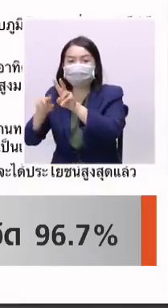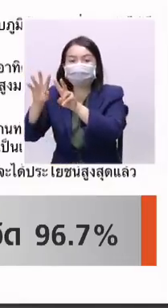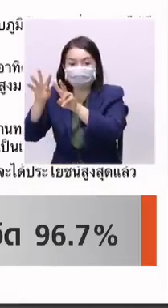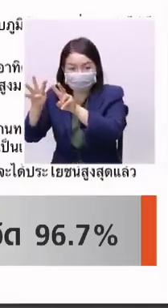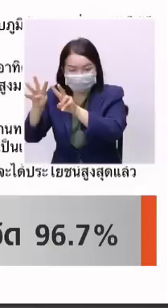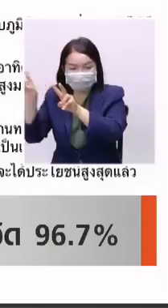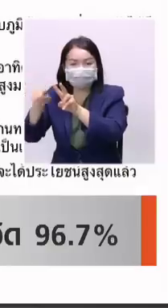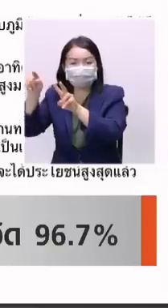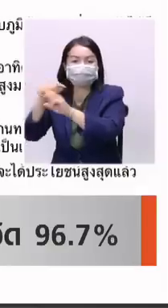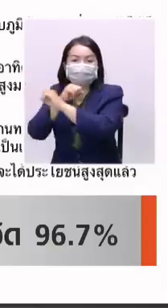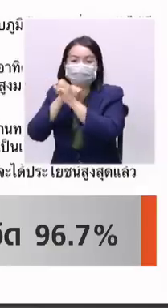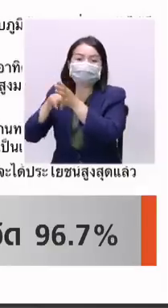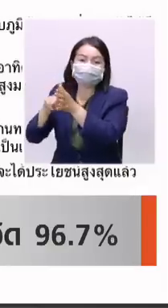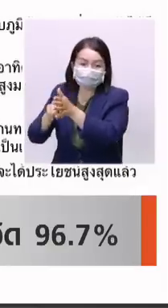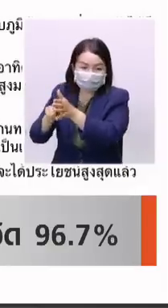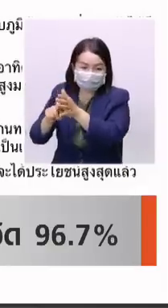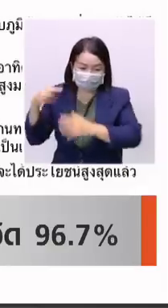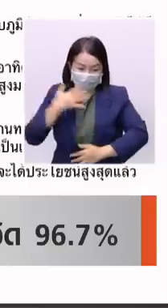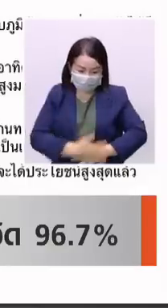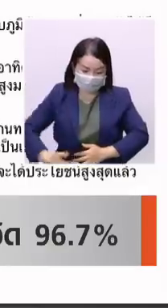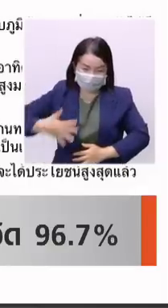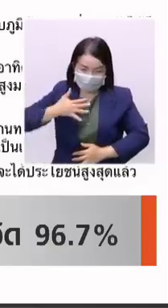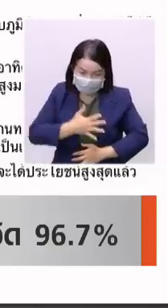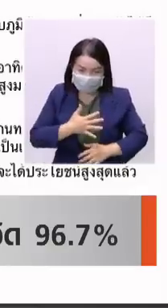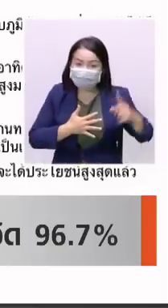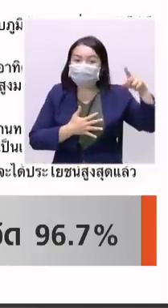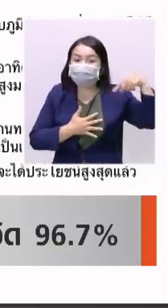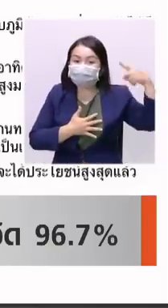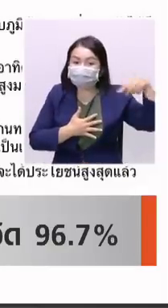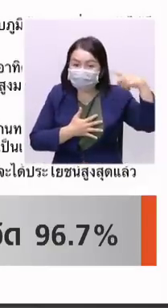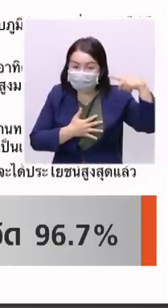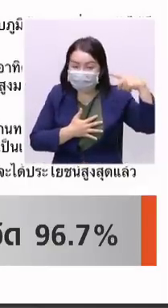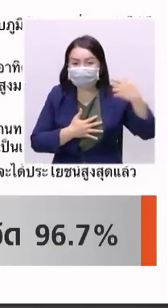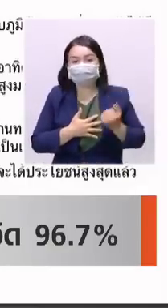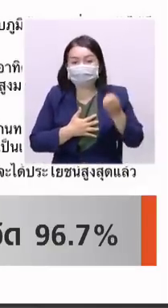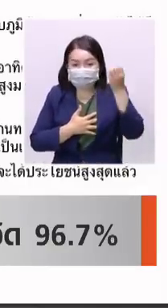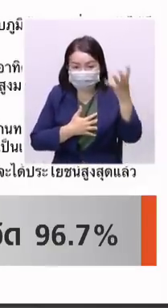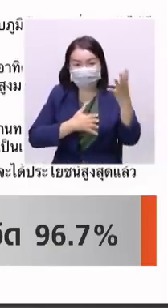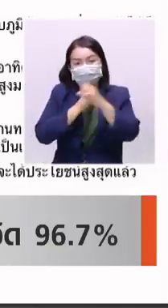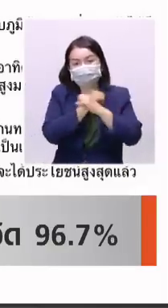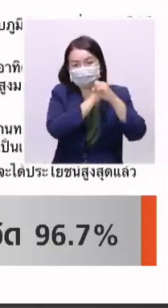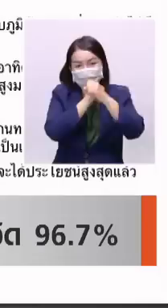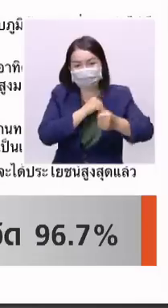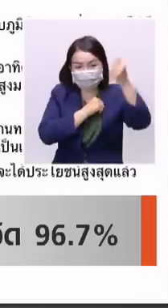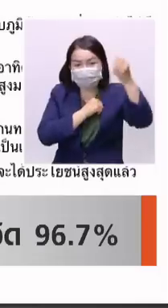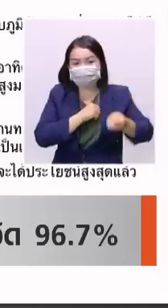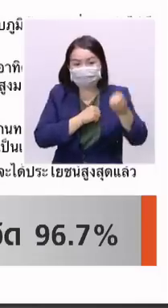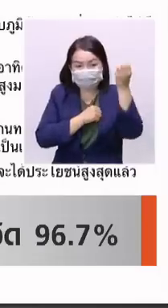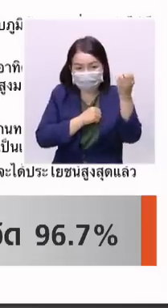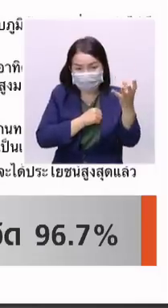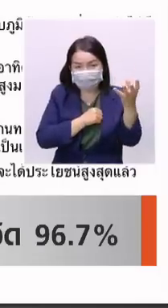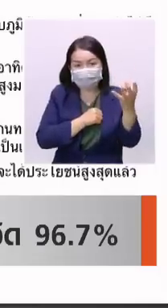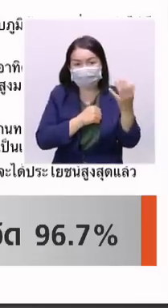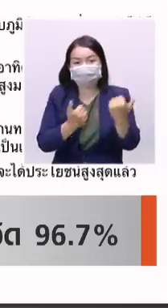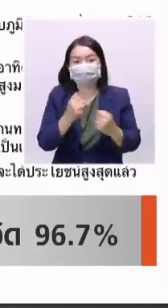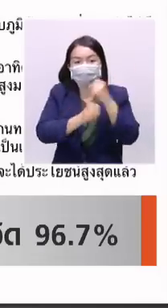นอกจากนี้ยังพบว่าภูมิต้านทานที่พบในเพศหญิงค่ะให้ระดับที่สูงกว่าเพศชายอายุที่น้อยกว่า 60